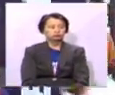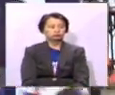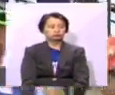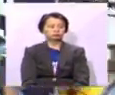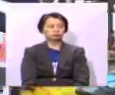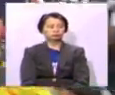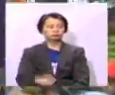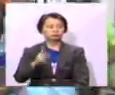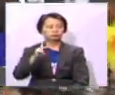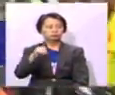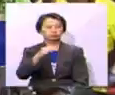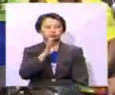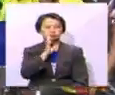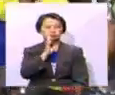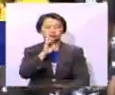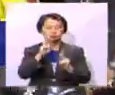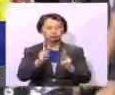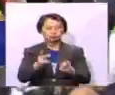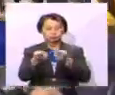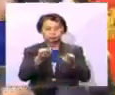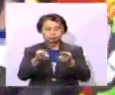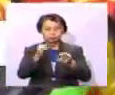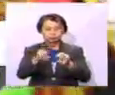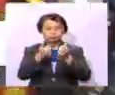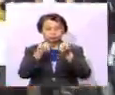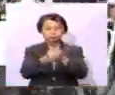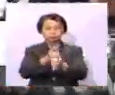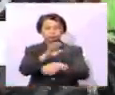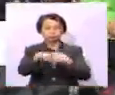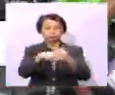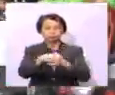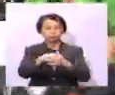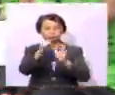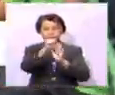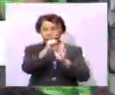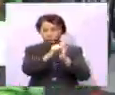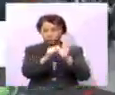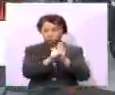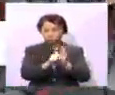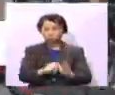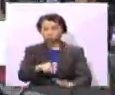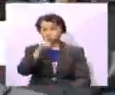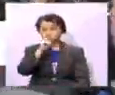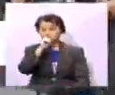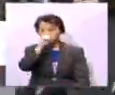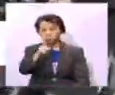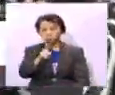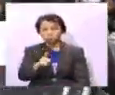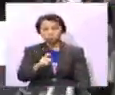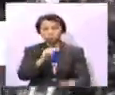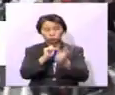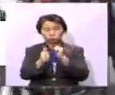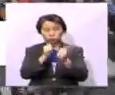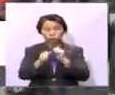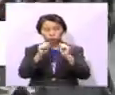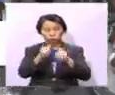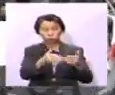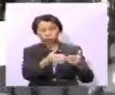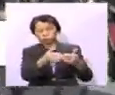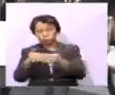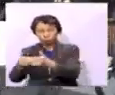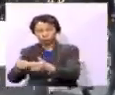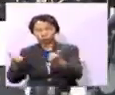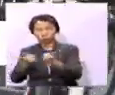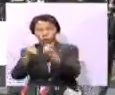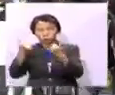Jelas Khairi, pihak pengurusan berkenaan perlu mematuhi semua syarat yang diberikan bagi memastikan sukan-sukan itu dapat terus